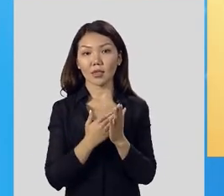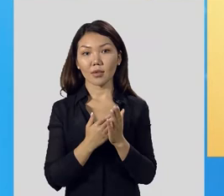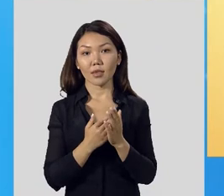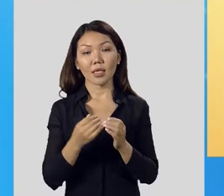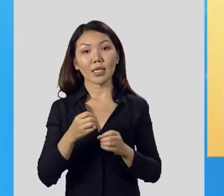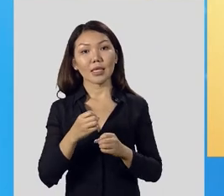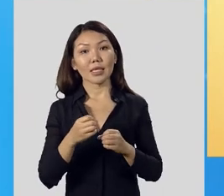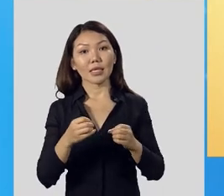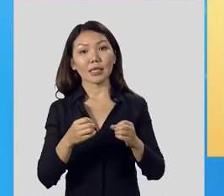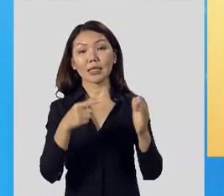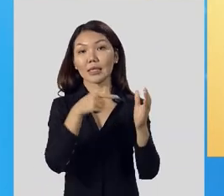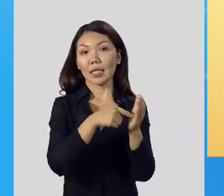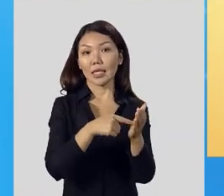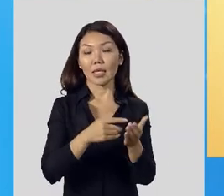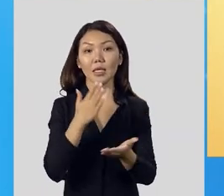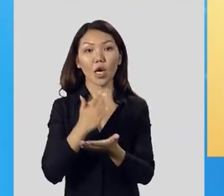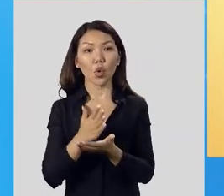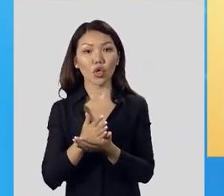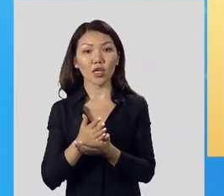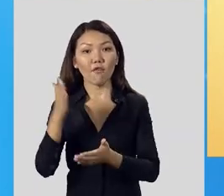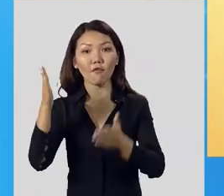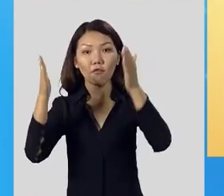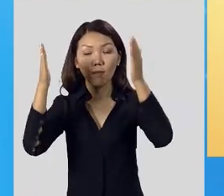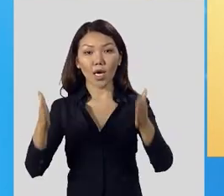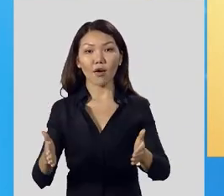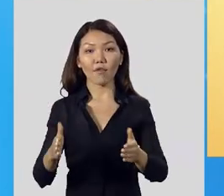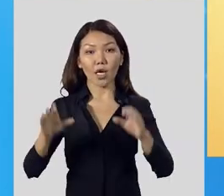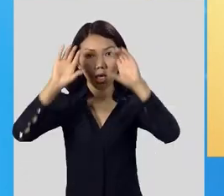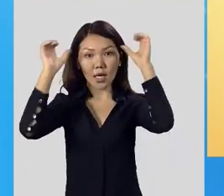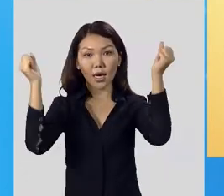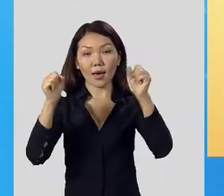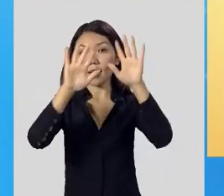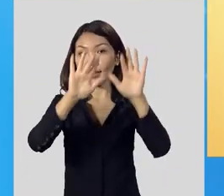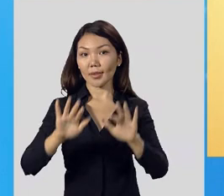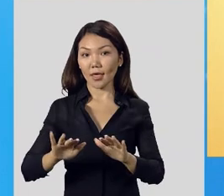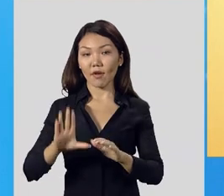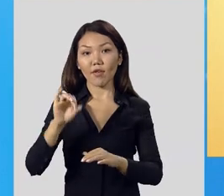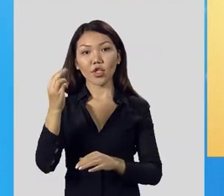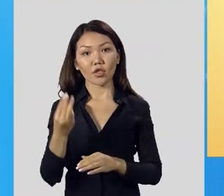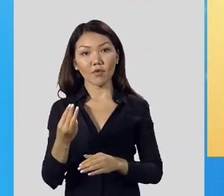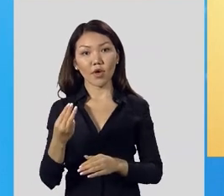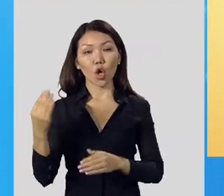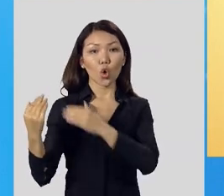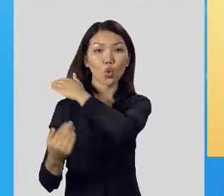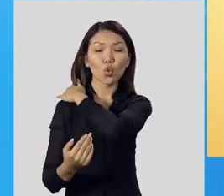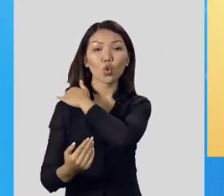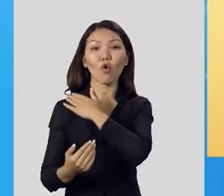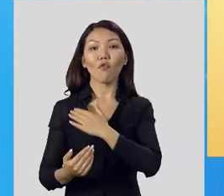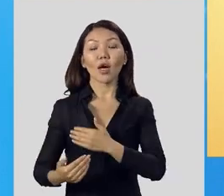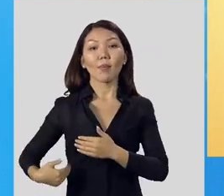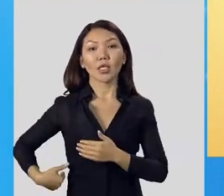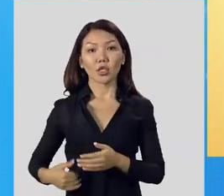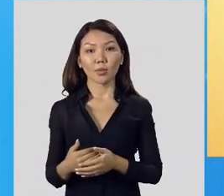отдела находятся в боковых рогах серого вещества, грудного и поясничного